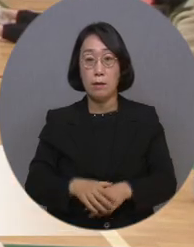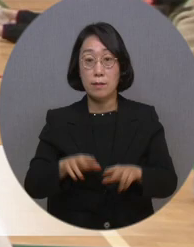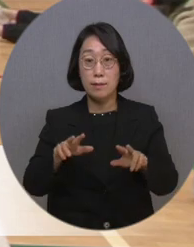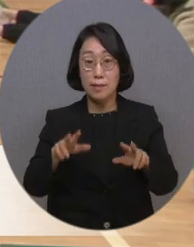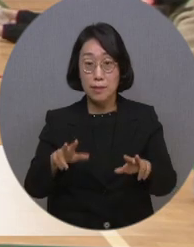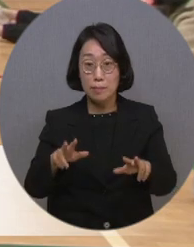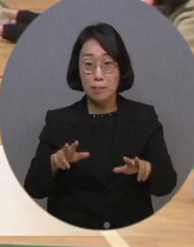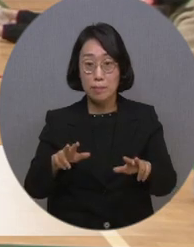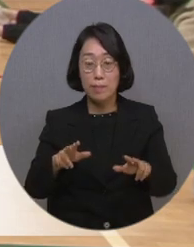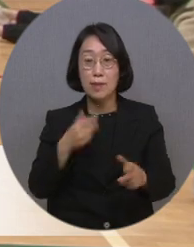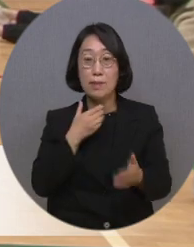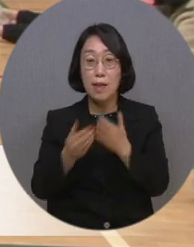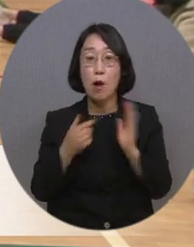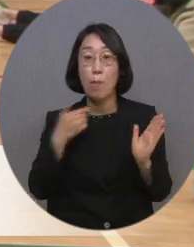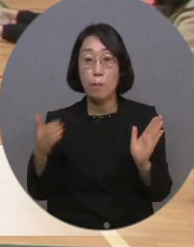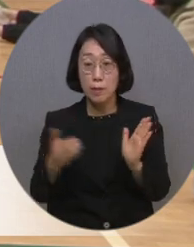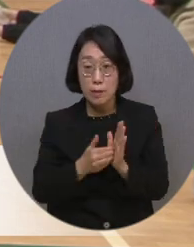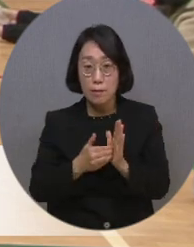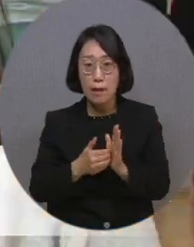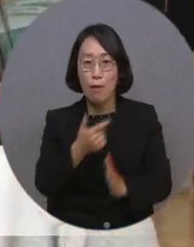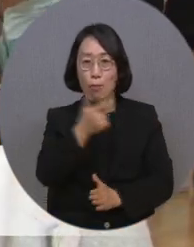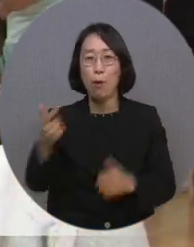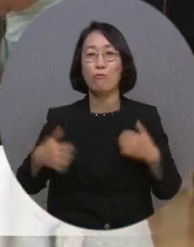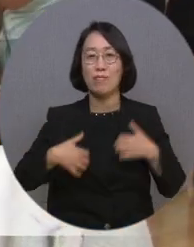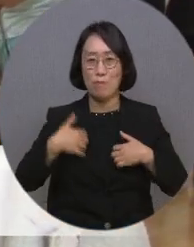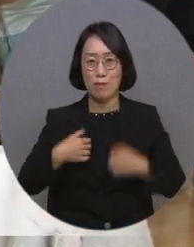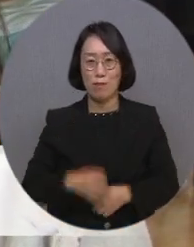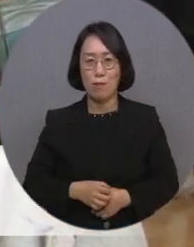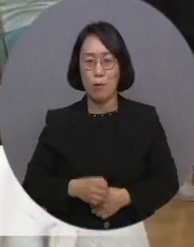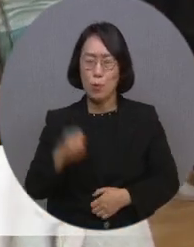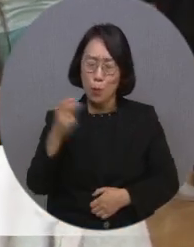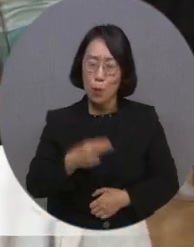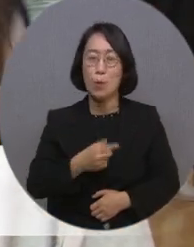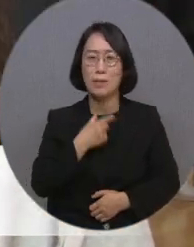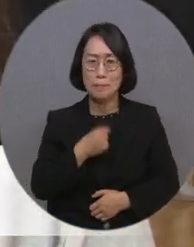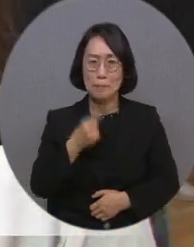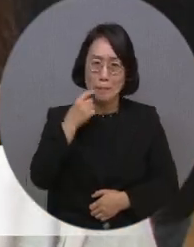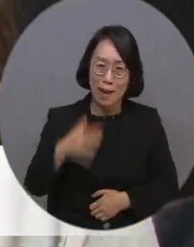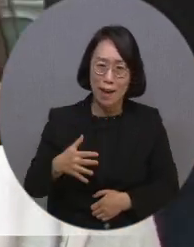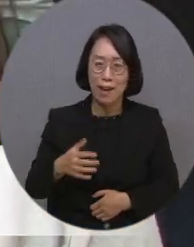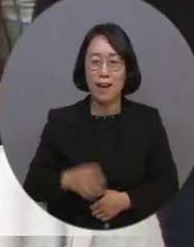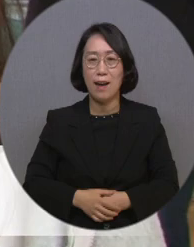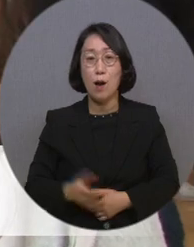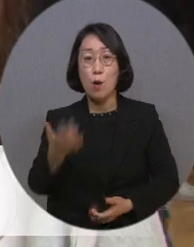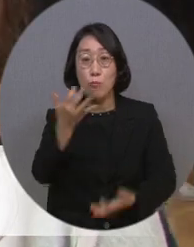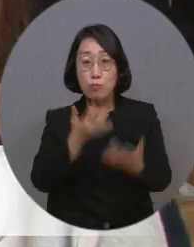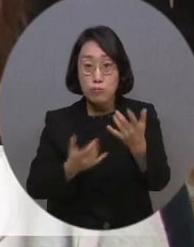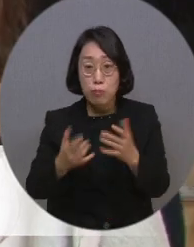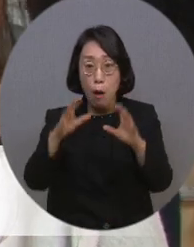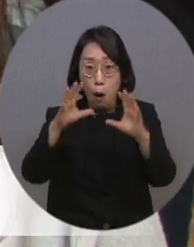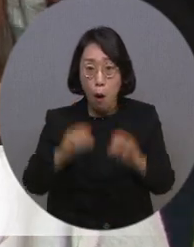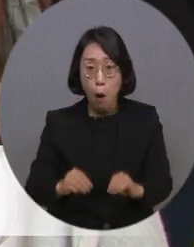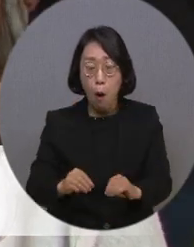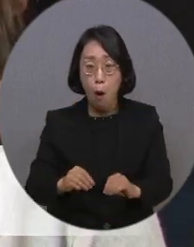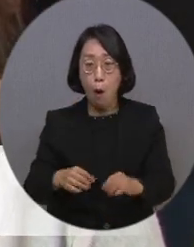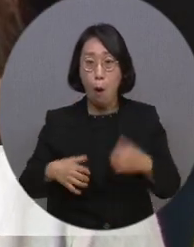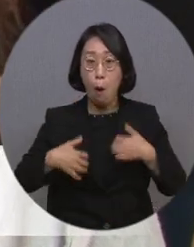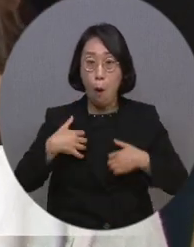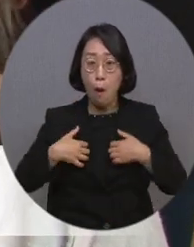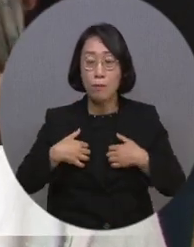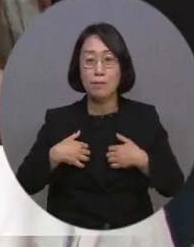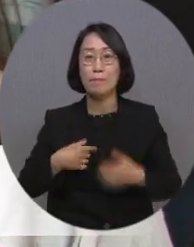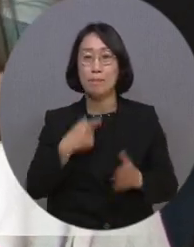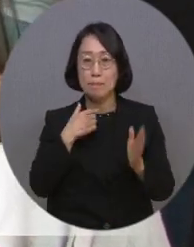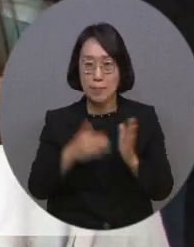지금 화재 체험을 했는데 너무 재밌었어요. 또 해보고 싶어요. 특히 불 체험이 제일 재밌었는데 다음에 또 해보고